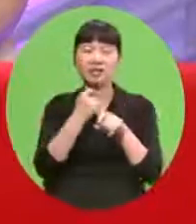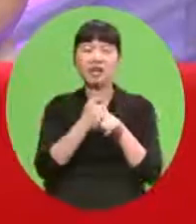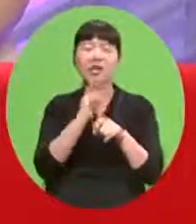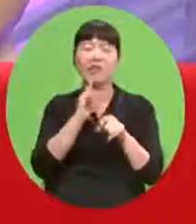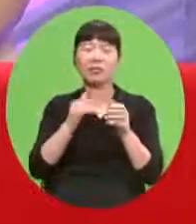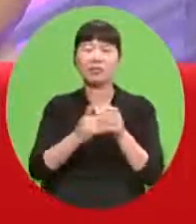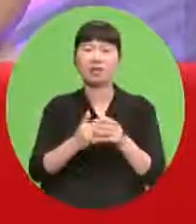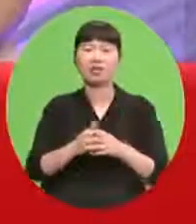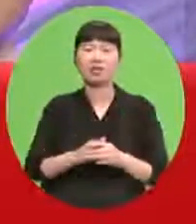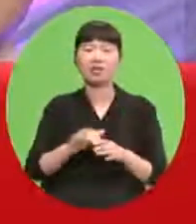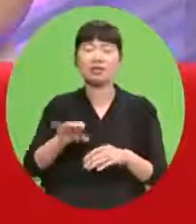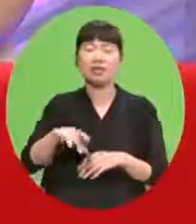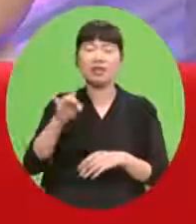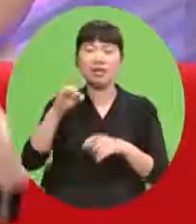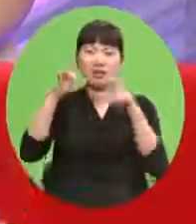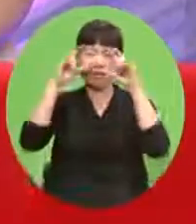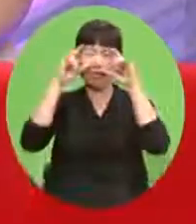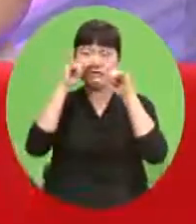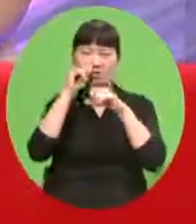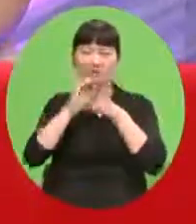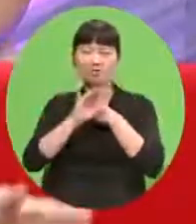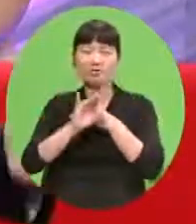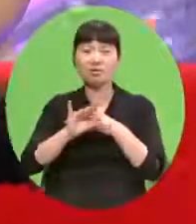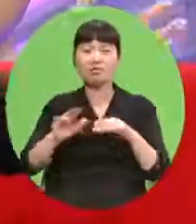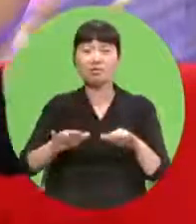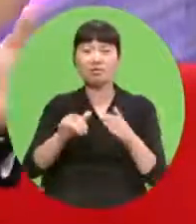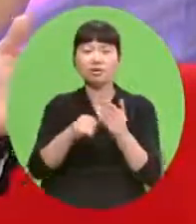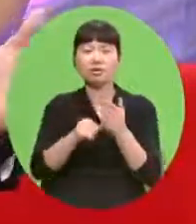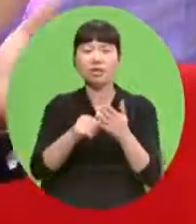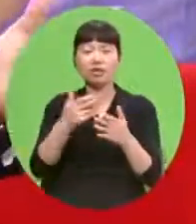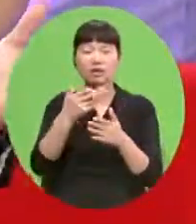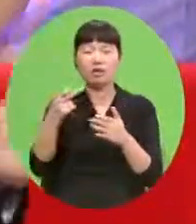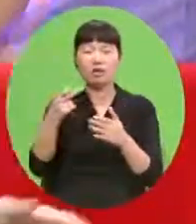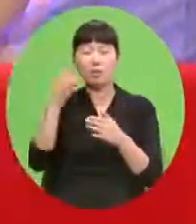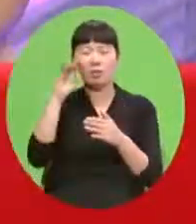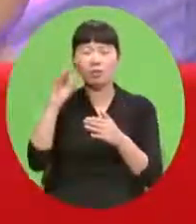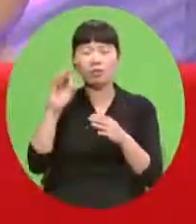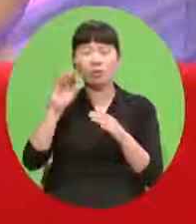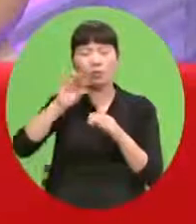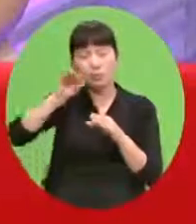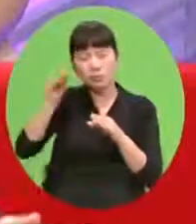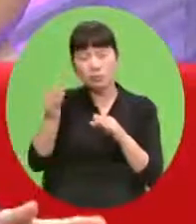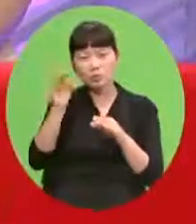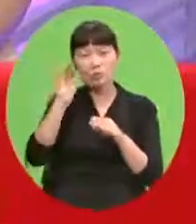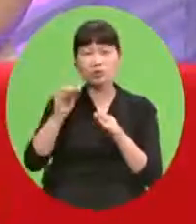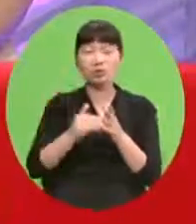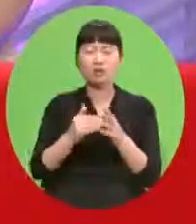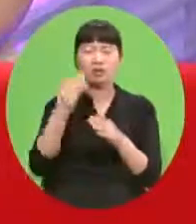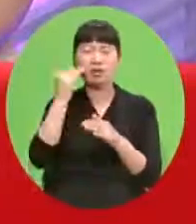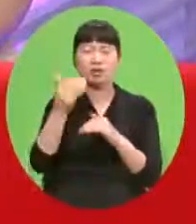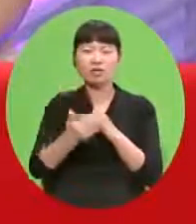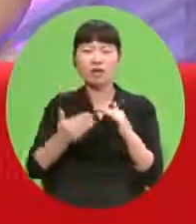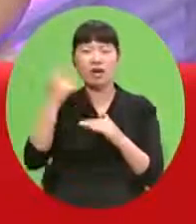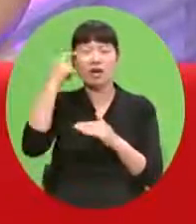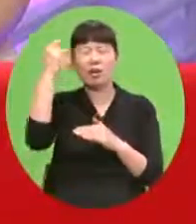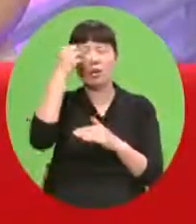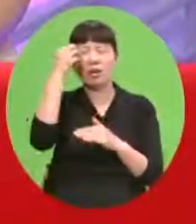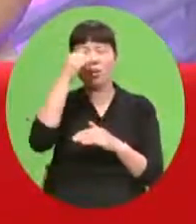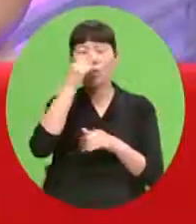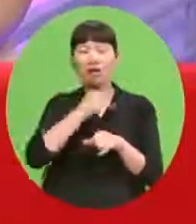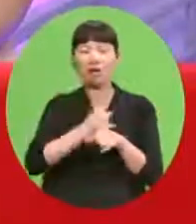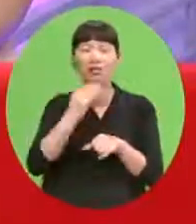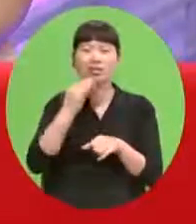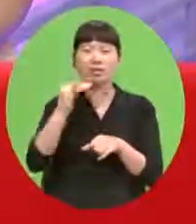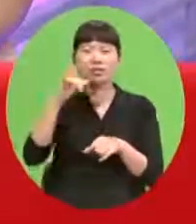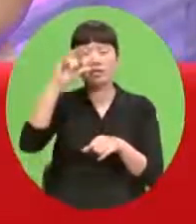되는 거거든요. 아, 네. 근데 처음에 안경을 쓰면은 이게 물체가 커 보이고 작아 보이고 휘어 보이니까 적응되기 전까지 어지럽습니다. 네. 당연히